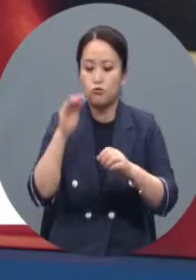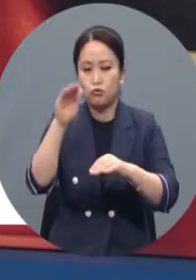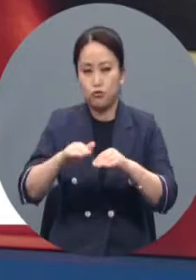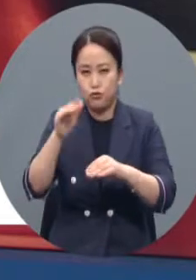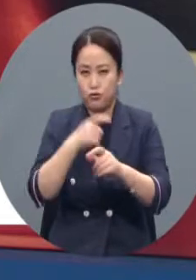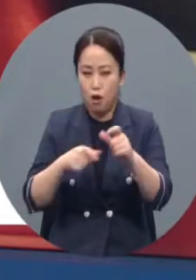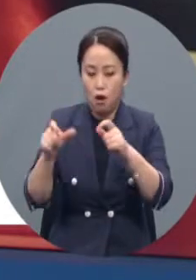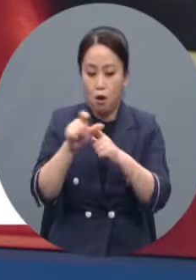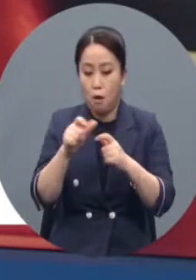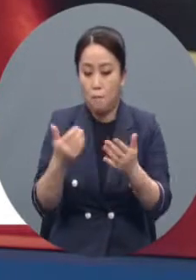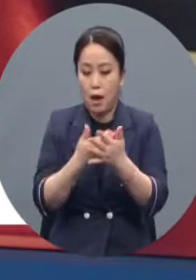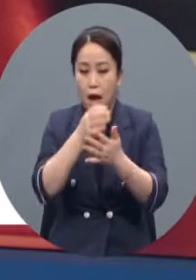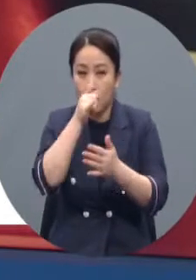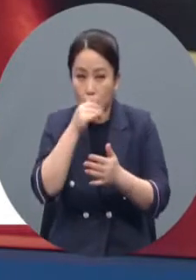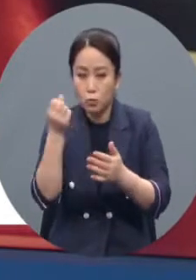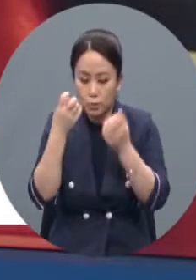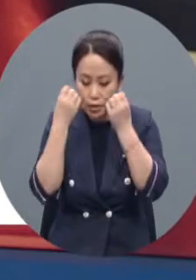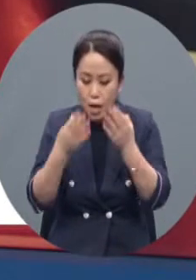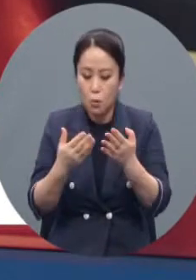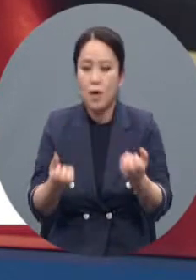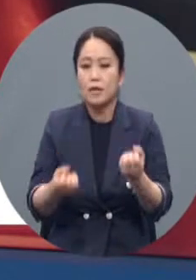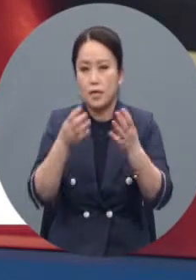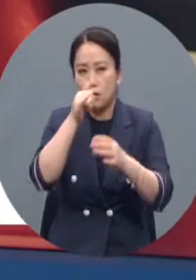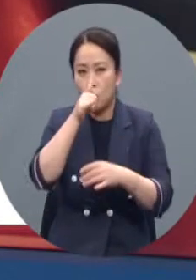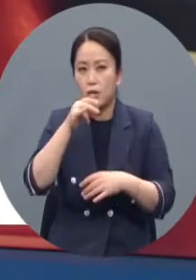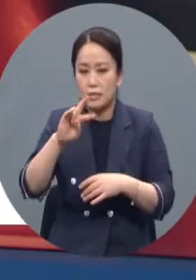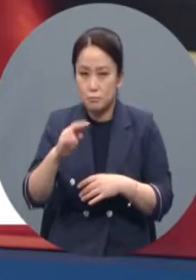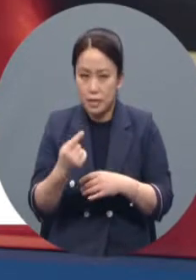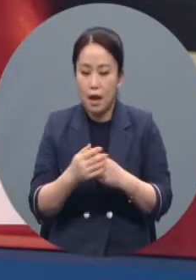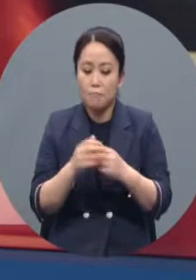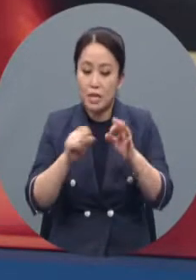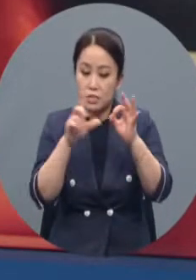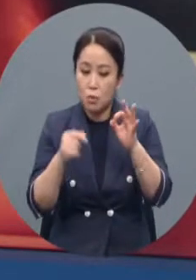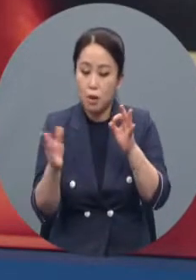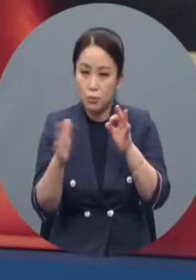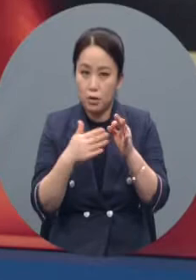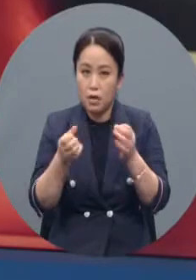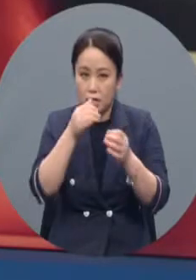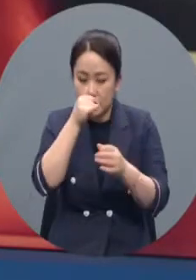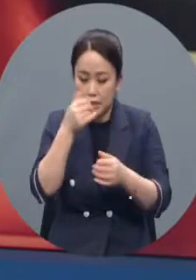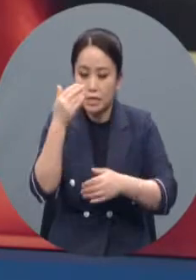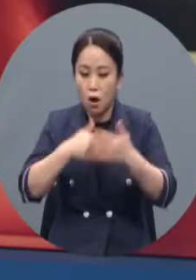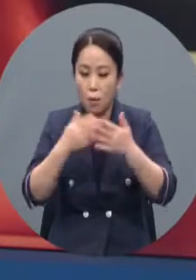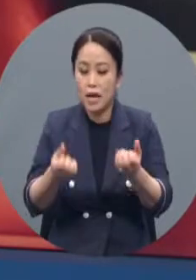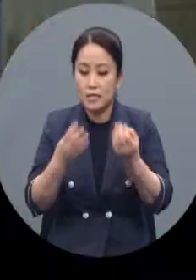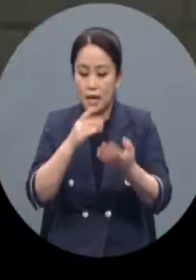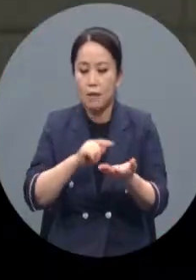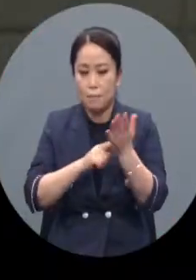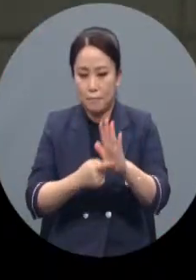행사까지 더해집니다. 다음 달 6일 개막하는 부산영화제 소식 송광모 기자가 종합했습니다.